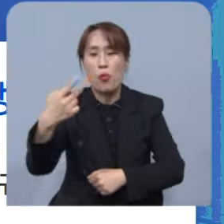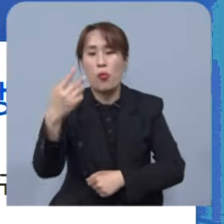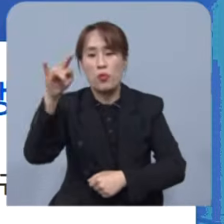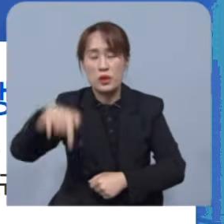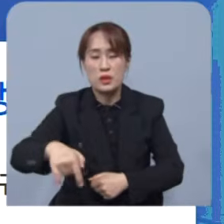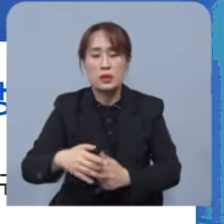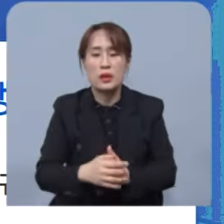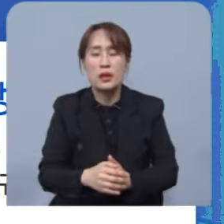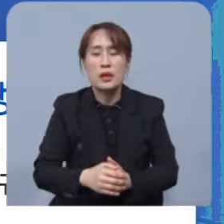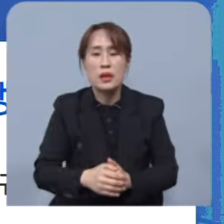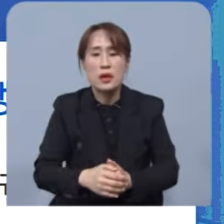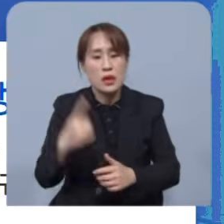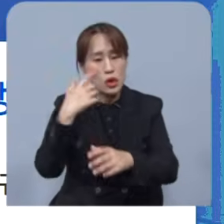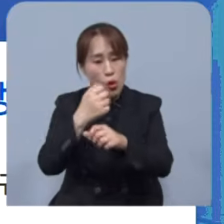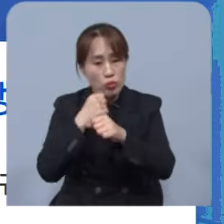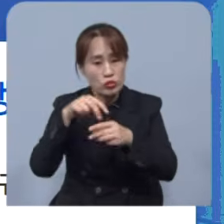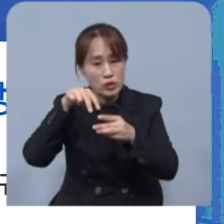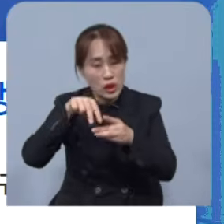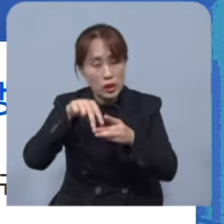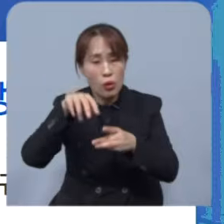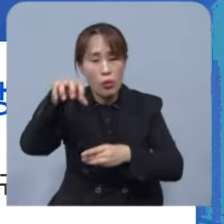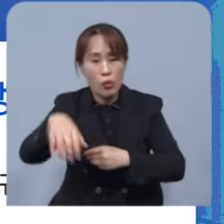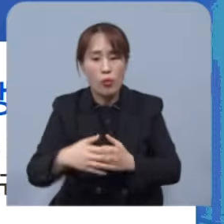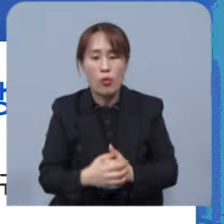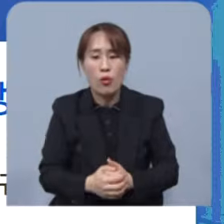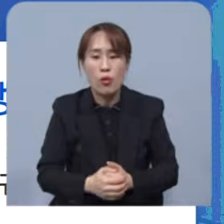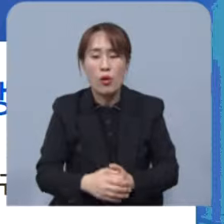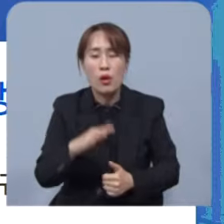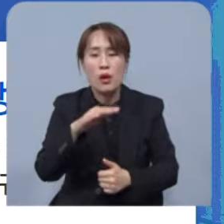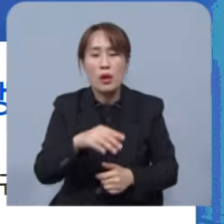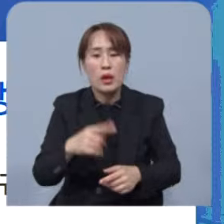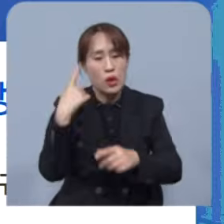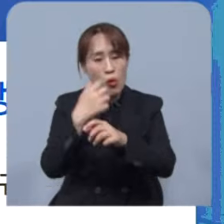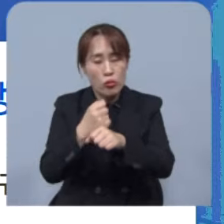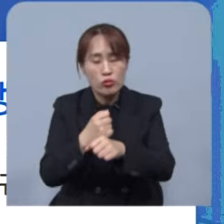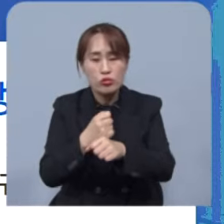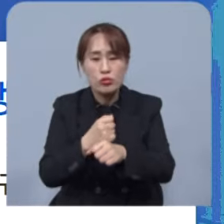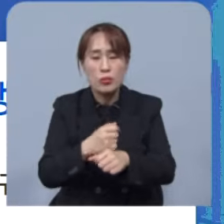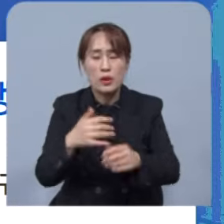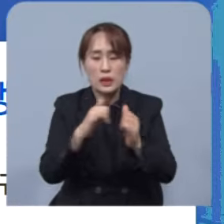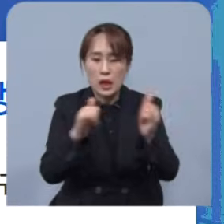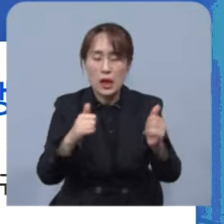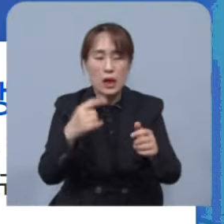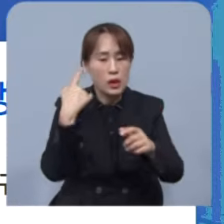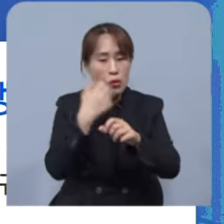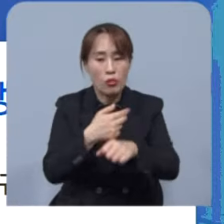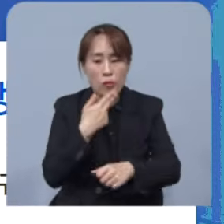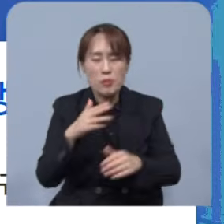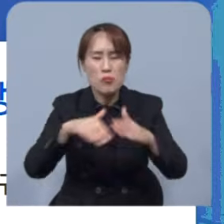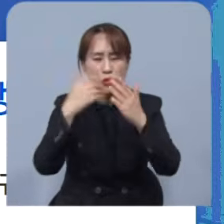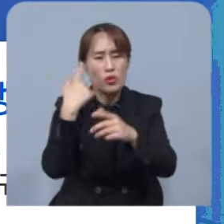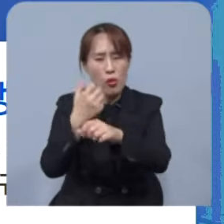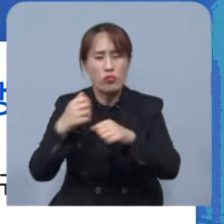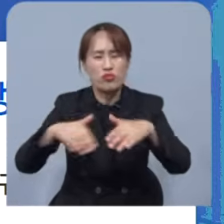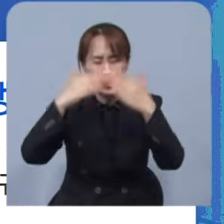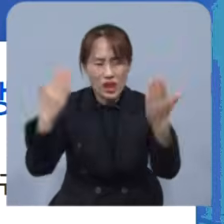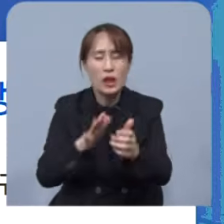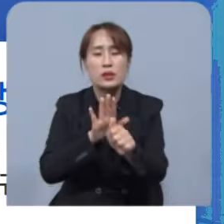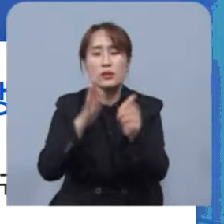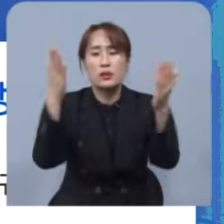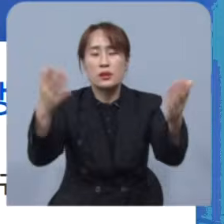기반 비임상 시험센터는 비임상부터 임상까지 연구 개발의 전 주기를